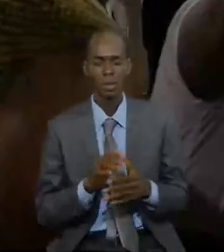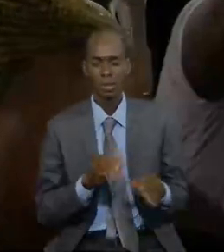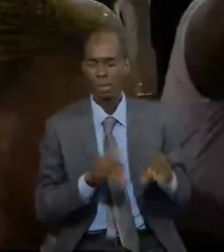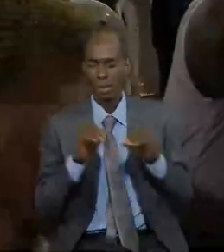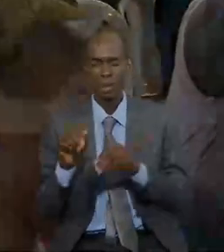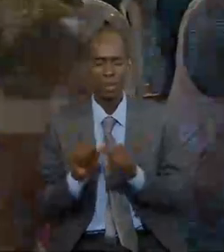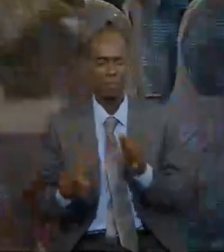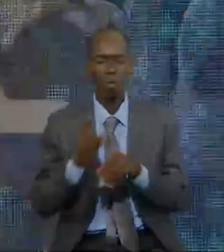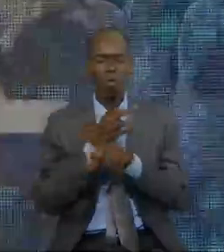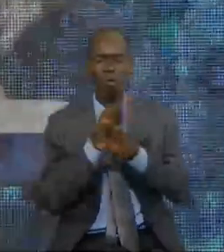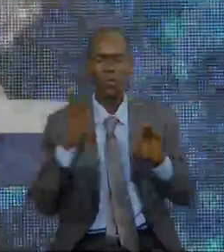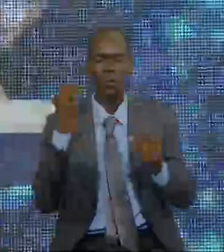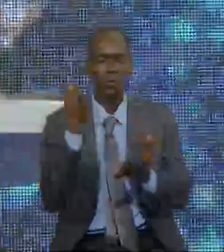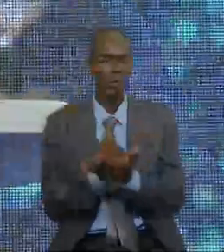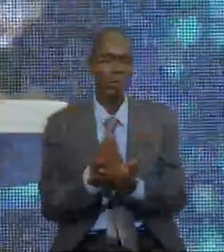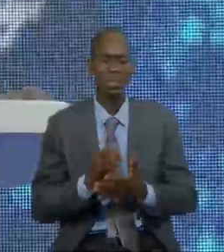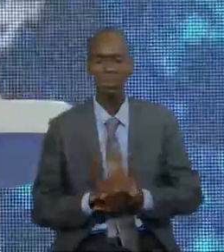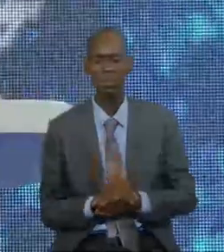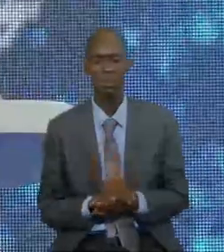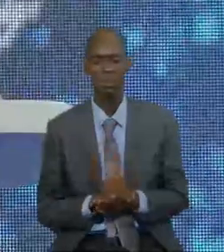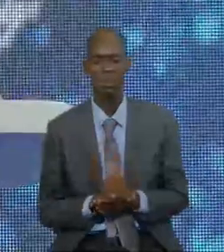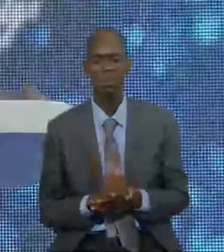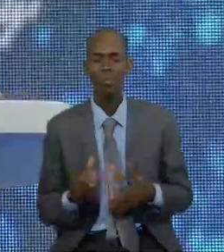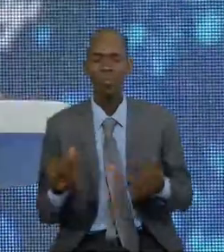a franchi tout le monde